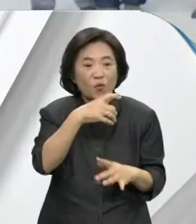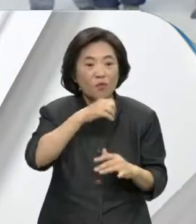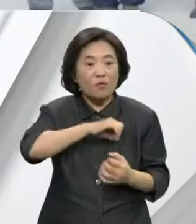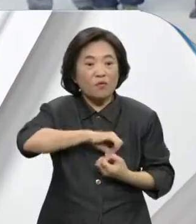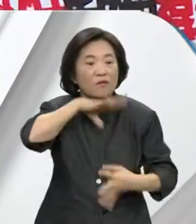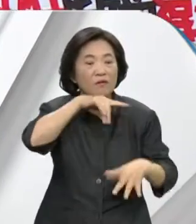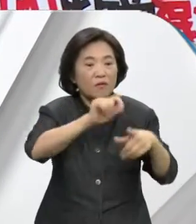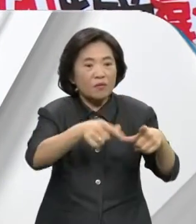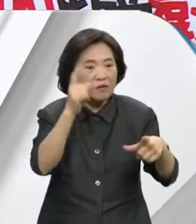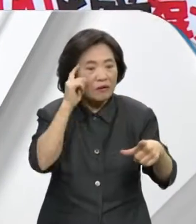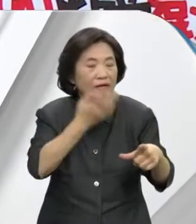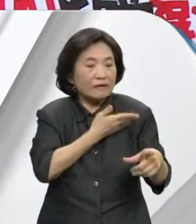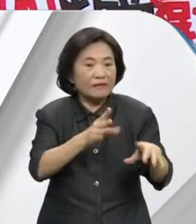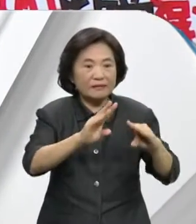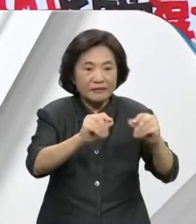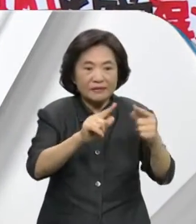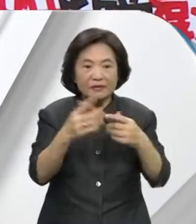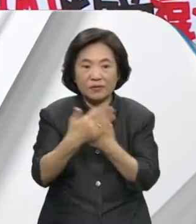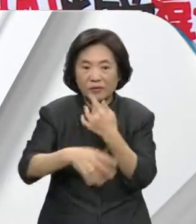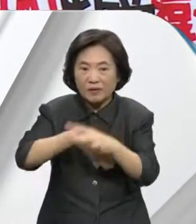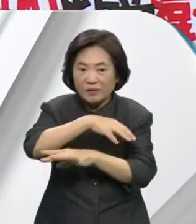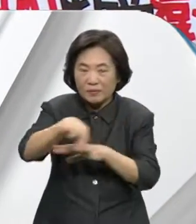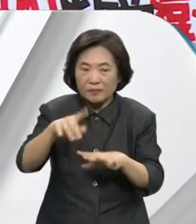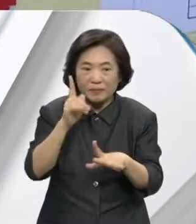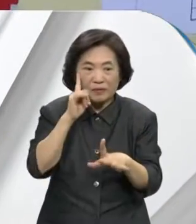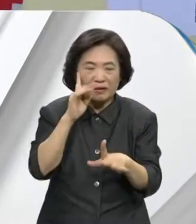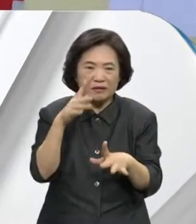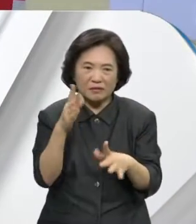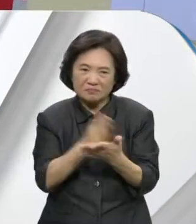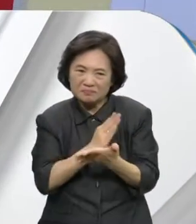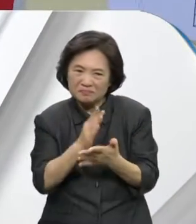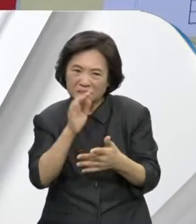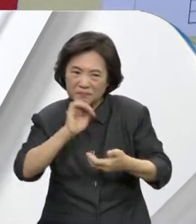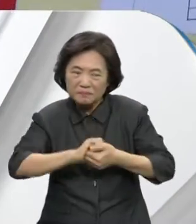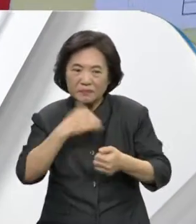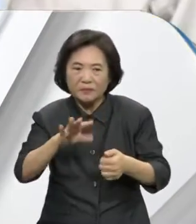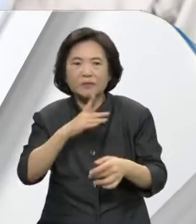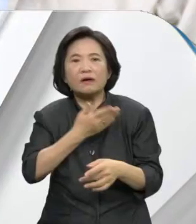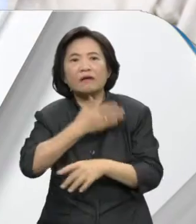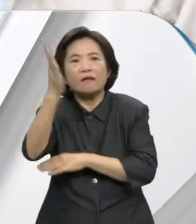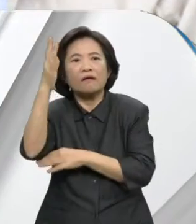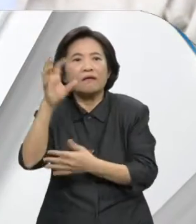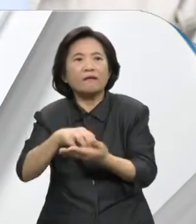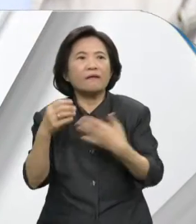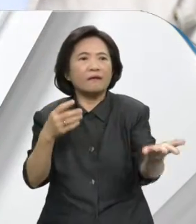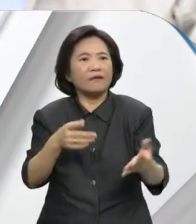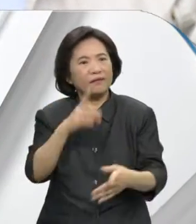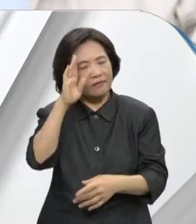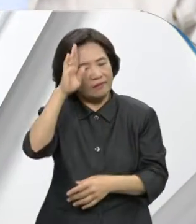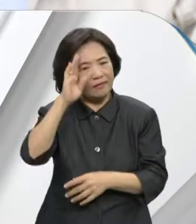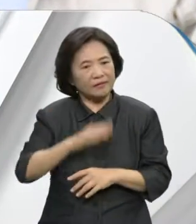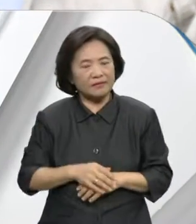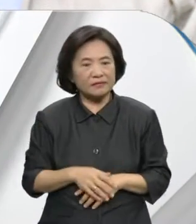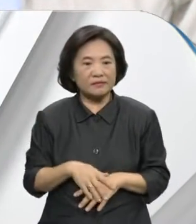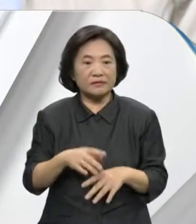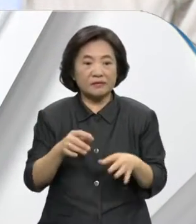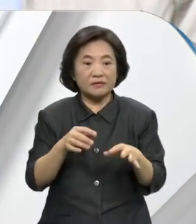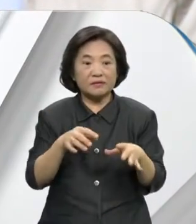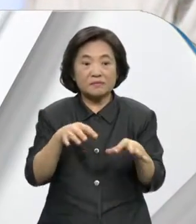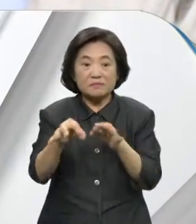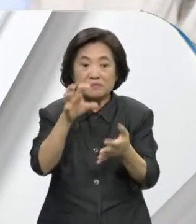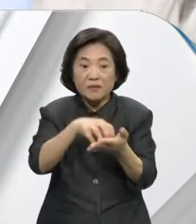榨，利用铁铜饭瓶还有整以前就被压榨起的使用执照， 应该立即废止使用执